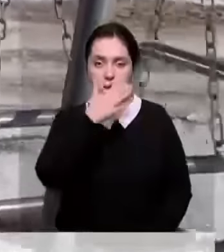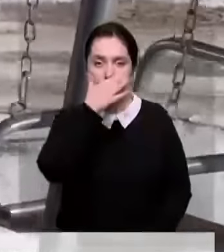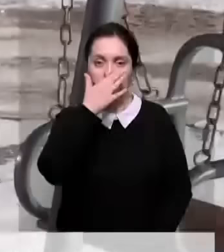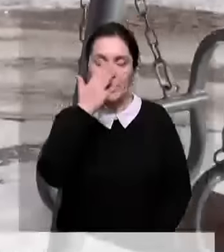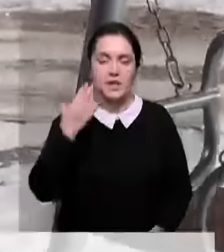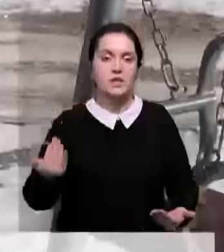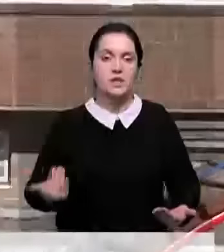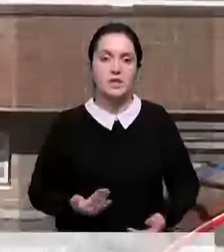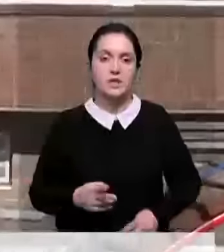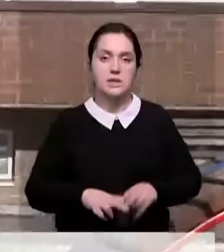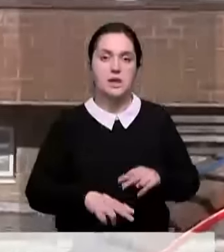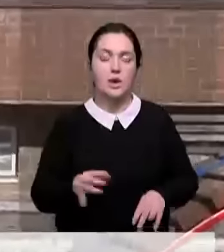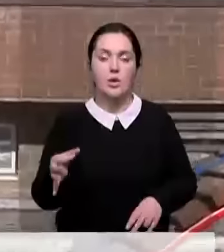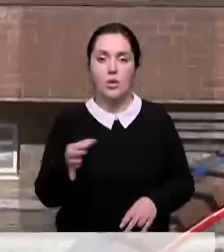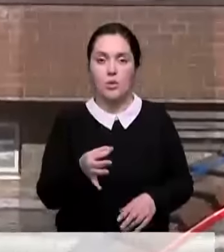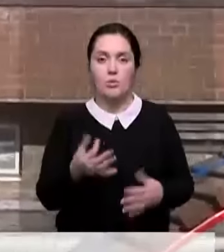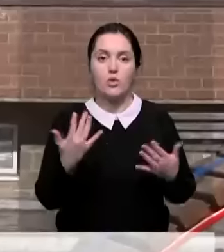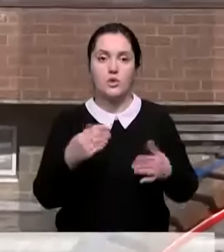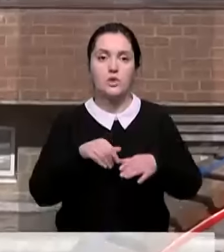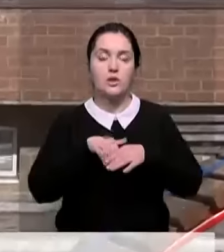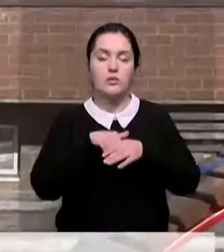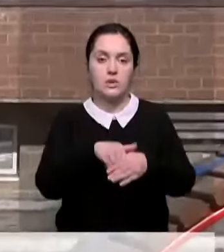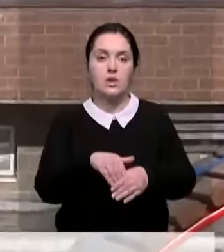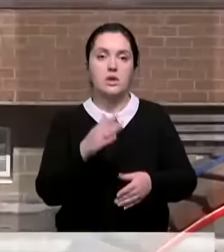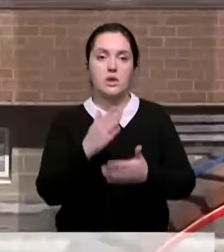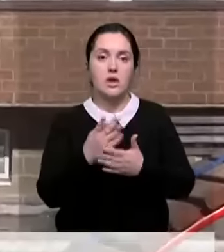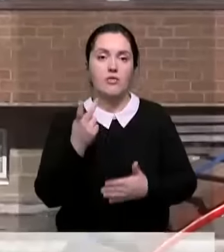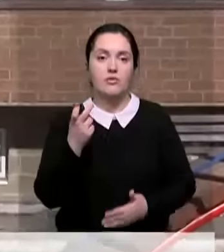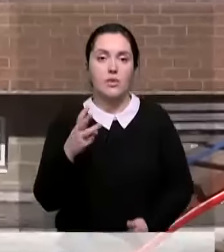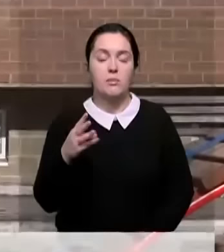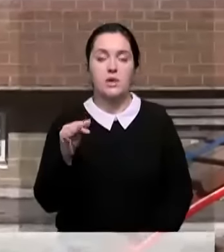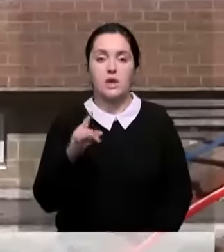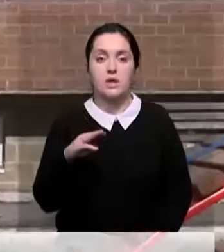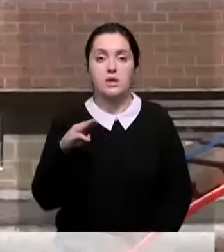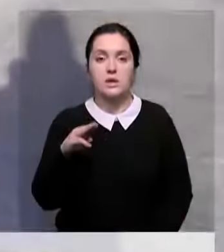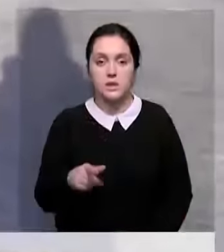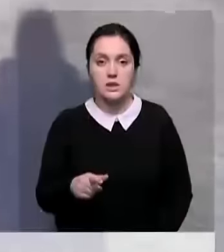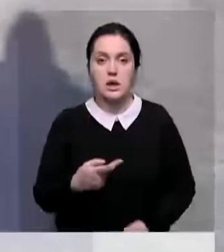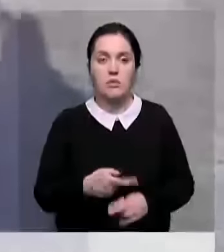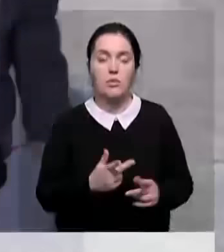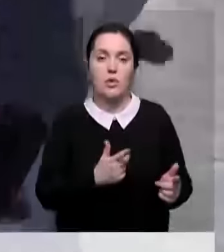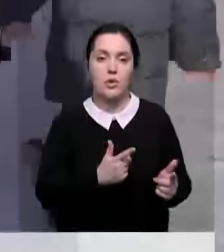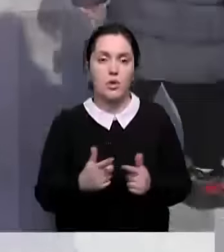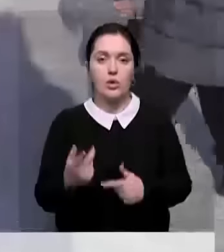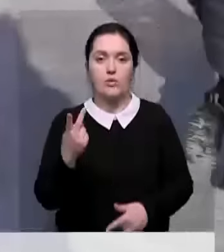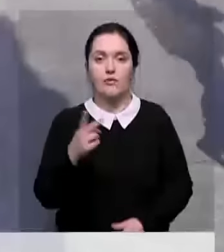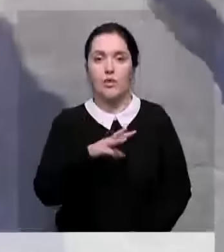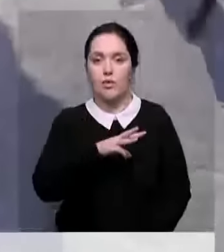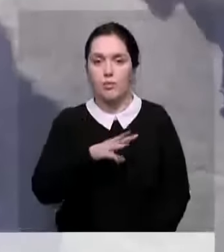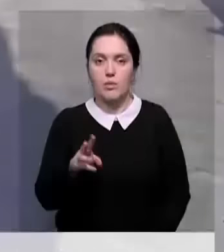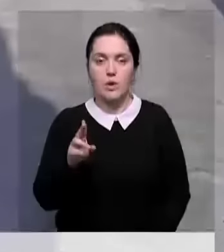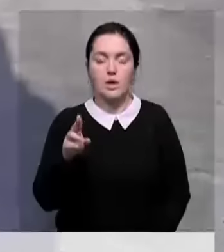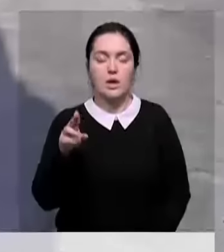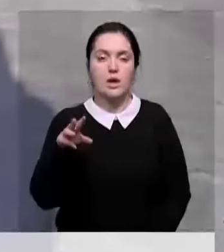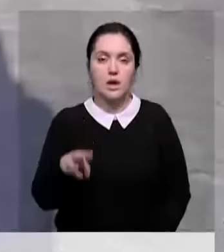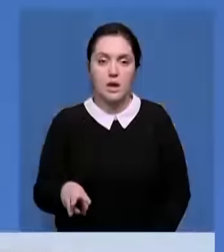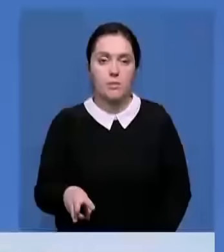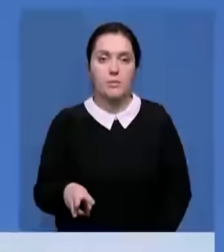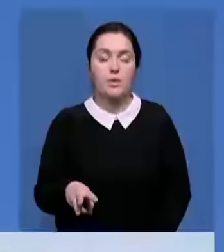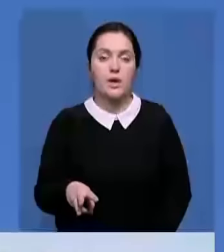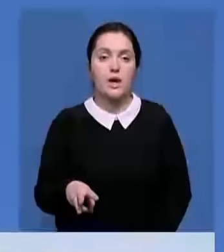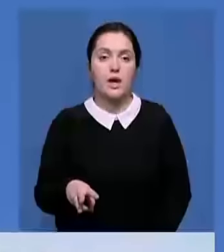жилищное строительство области уже инвестировали свыше 200 миллиардов тенге и сданы около 2 миллионов квадратных метров жилья.